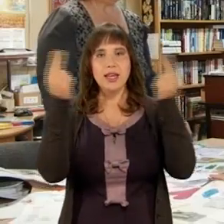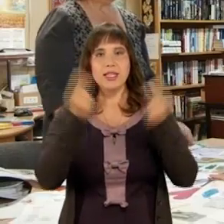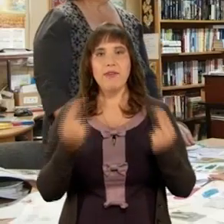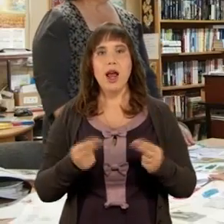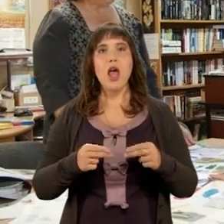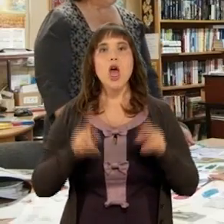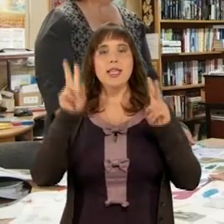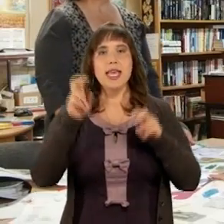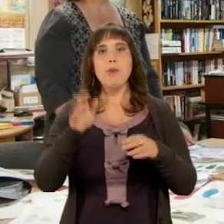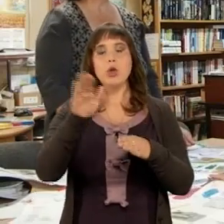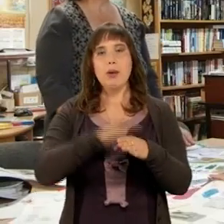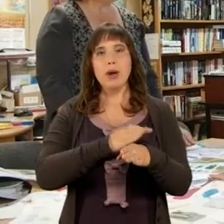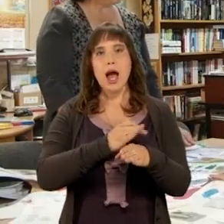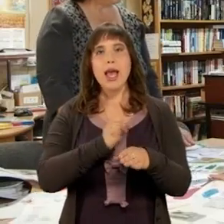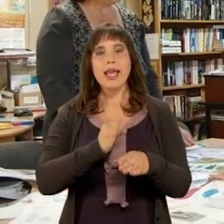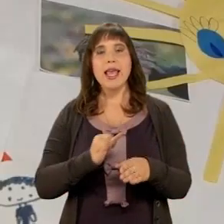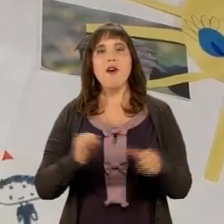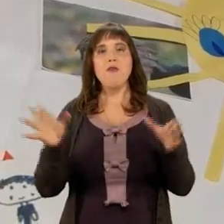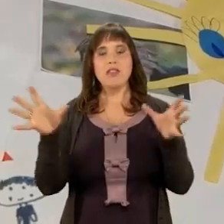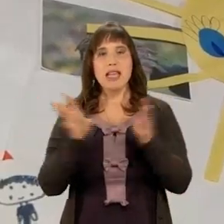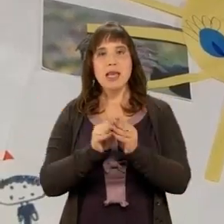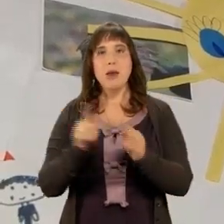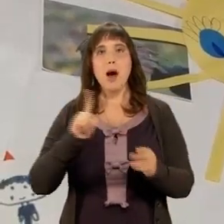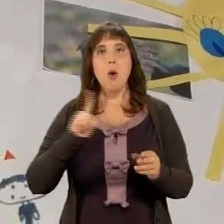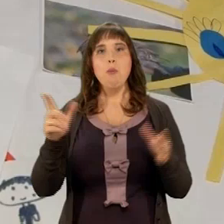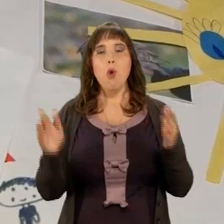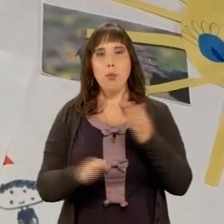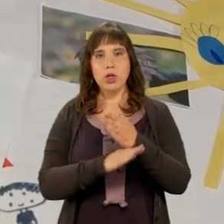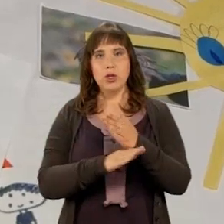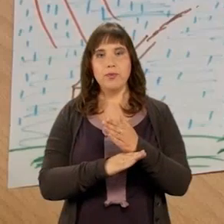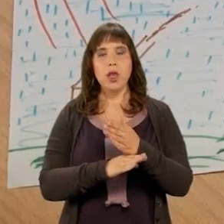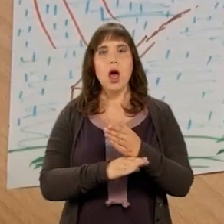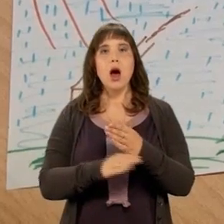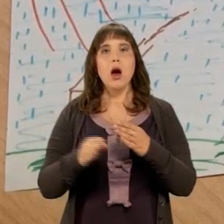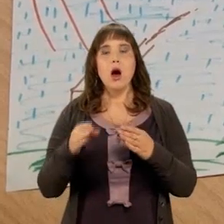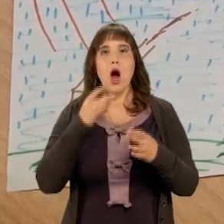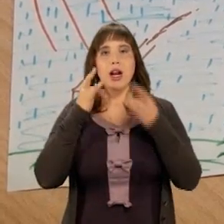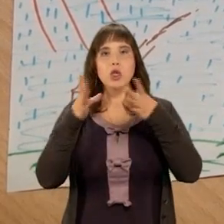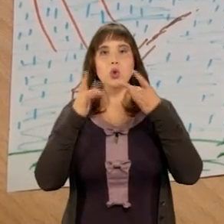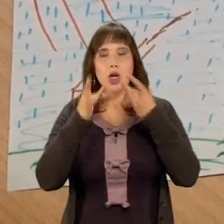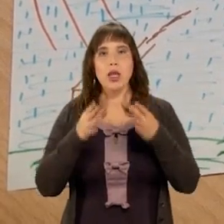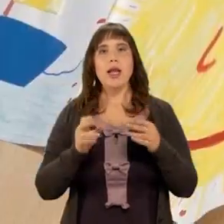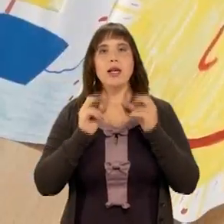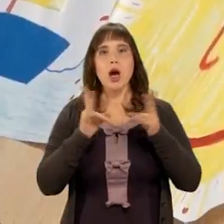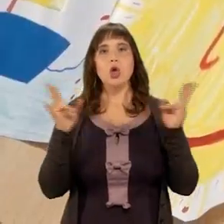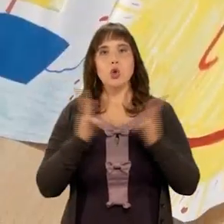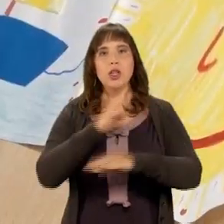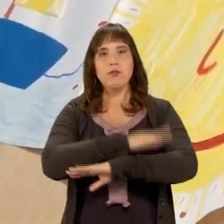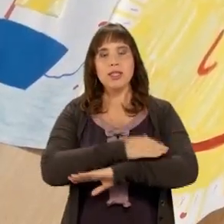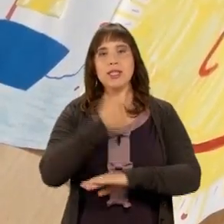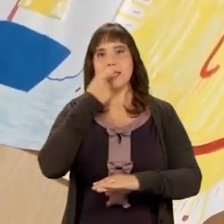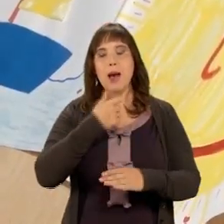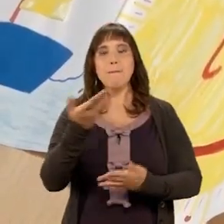Рисовали тему добра и взаимопомощи. Они рассуждали, обсуждали, как нужно вести себя